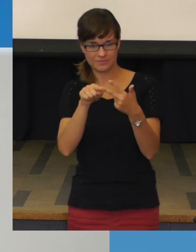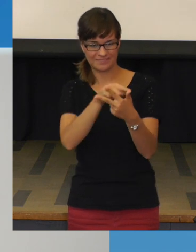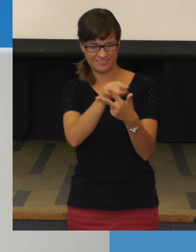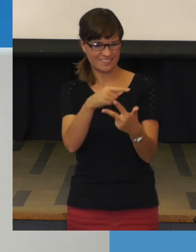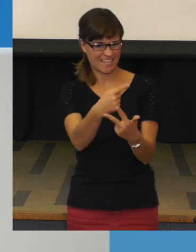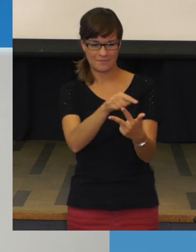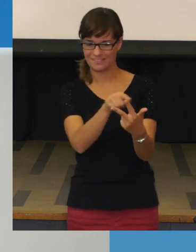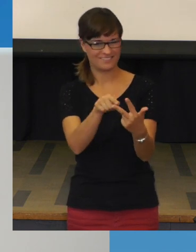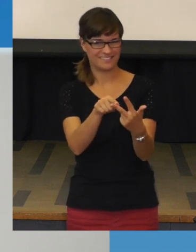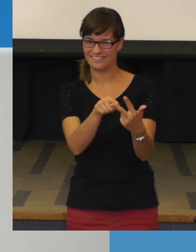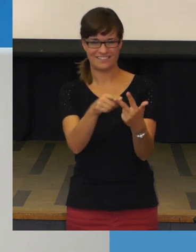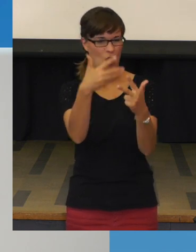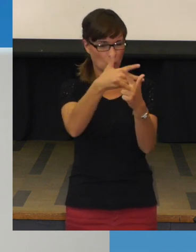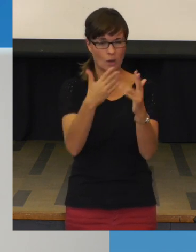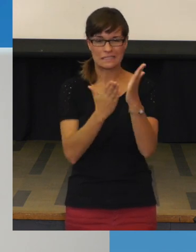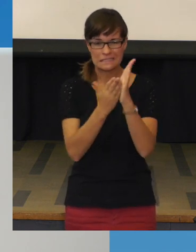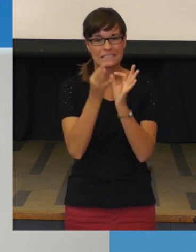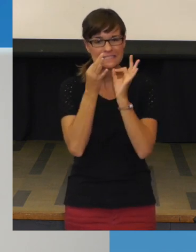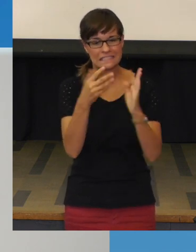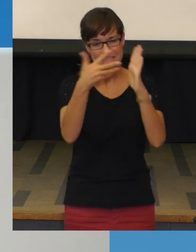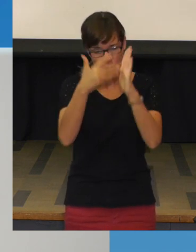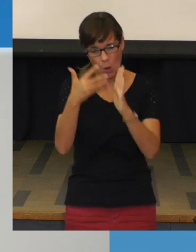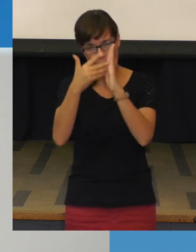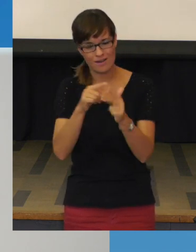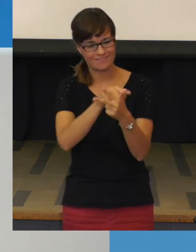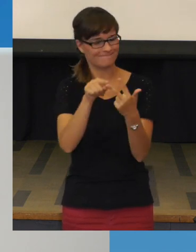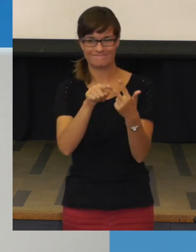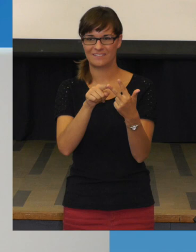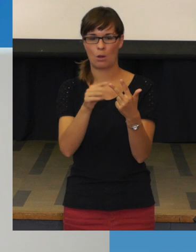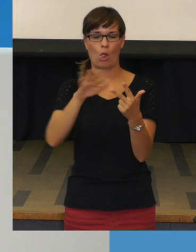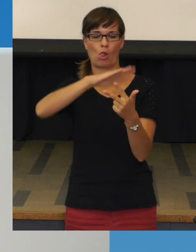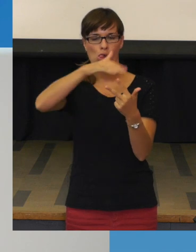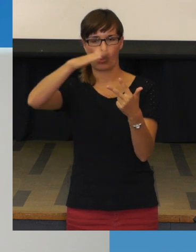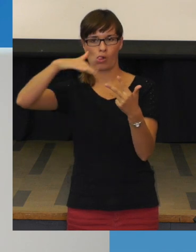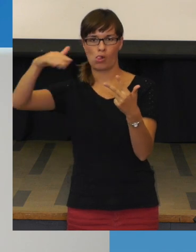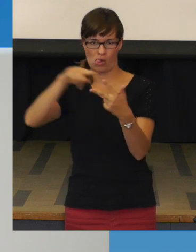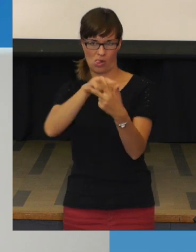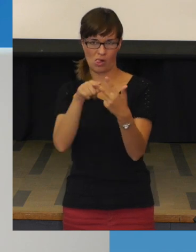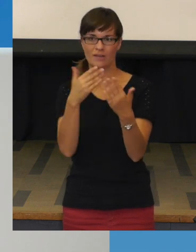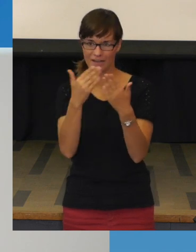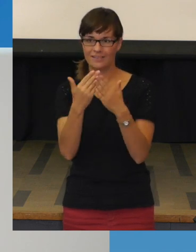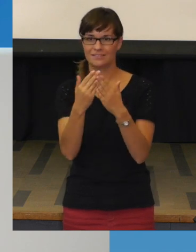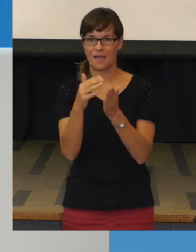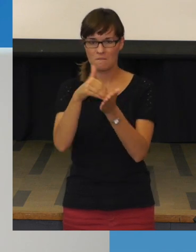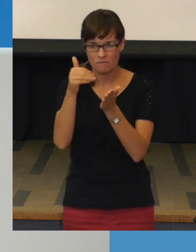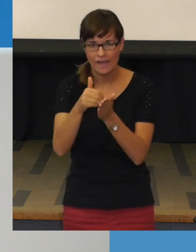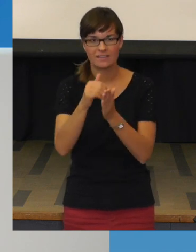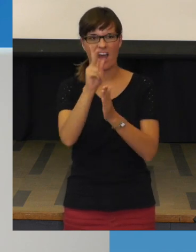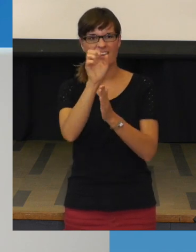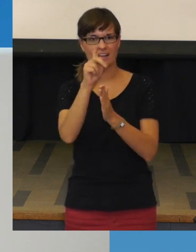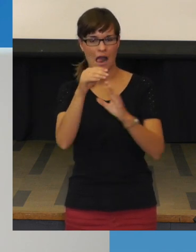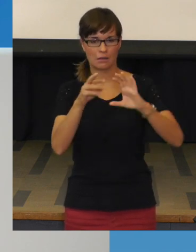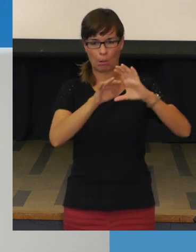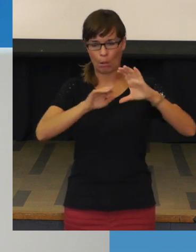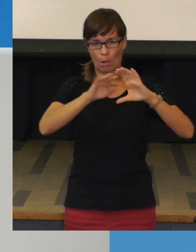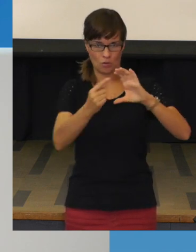gut kontrolliert sind und es daher zu einem Progress kommt oder eine gewisse Veranlagung auch dazu besteht. Bevor ich mich jetzt